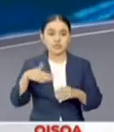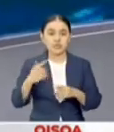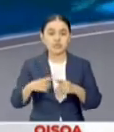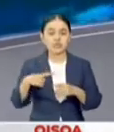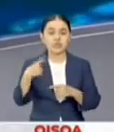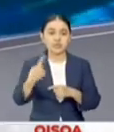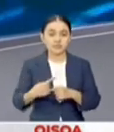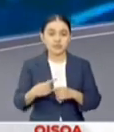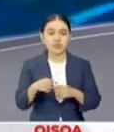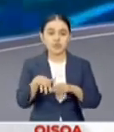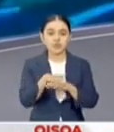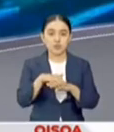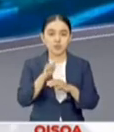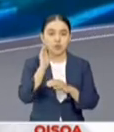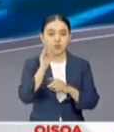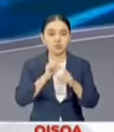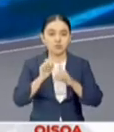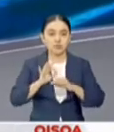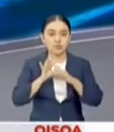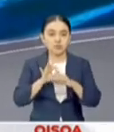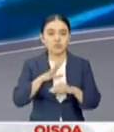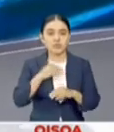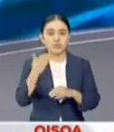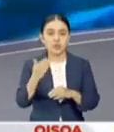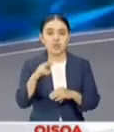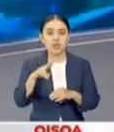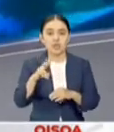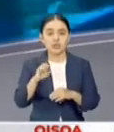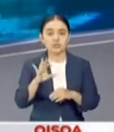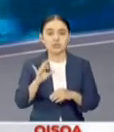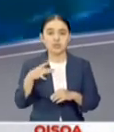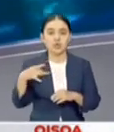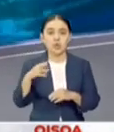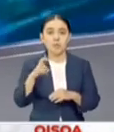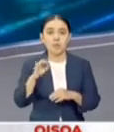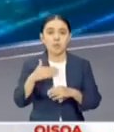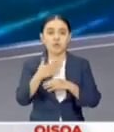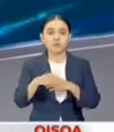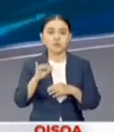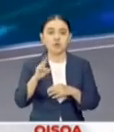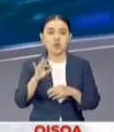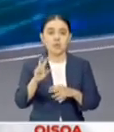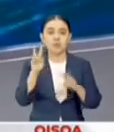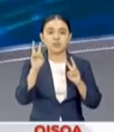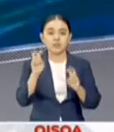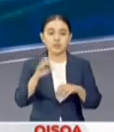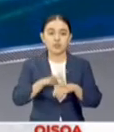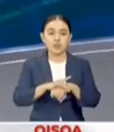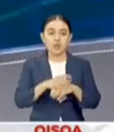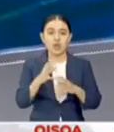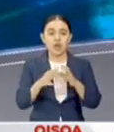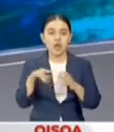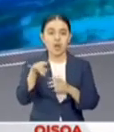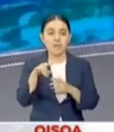tomonidan navbatdagi jamoatchilik eshituvi tashkil etildi. Unda Yakkasaroy tumani Bobur ko'chasini Islom Karimov nomidagi Toshkent